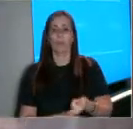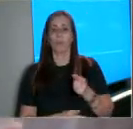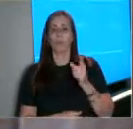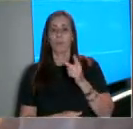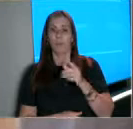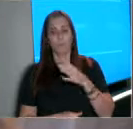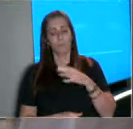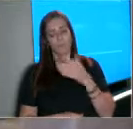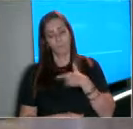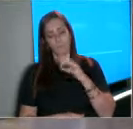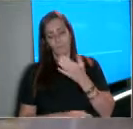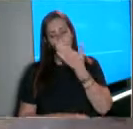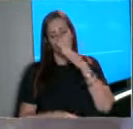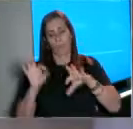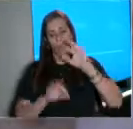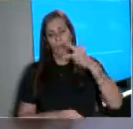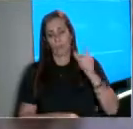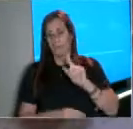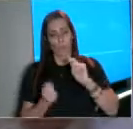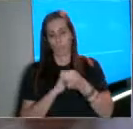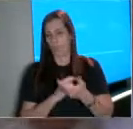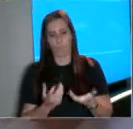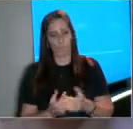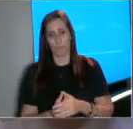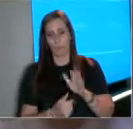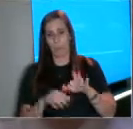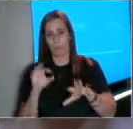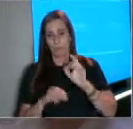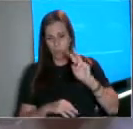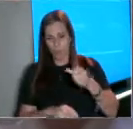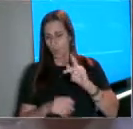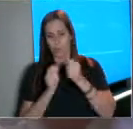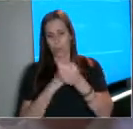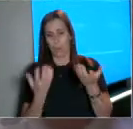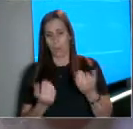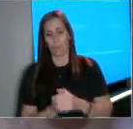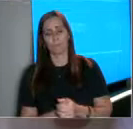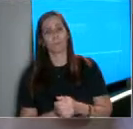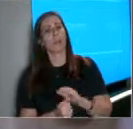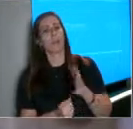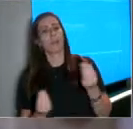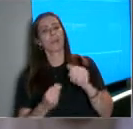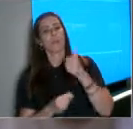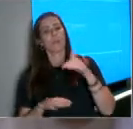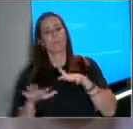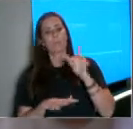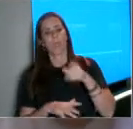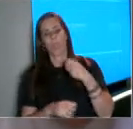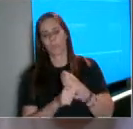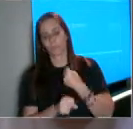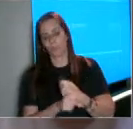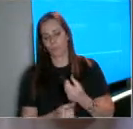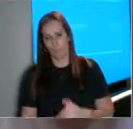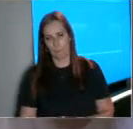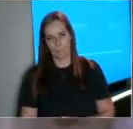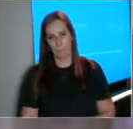לצערי זה יהיו בחירות חוזרות והתוצאה לא תשתנה בהרבה, גם הבחירות החוזרות. מה הנושא הראשון לדעתך שהממשלה הבאה